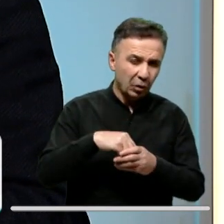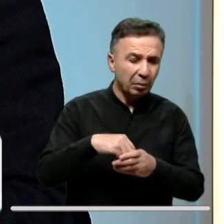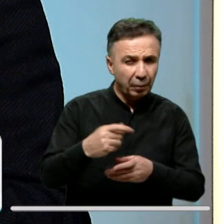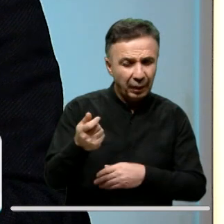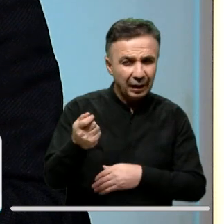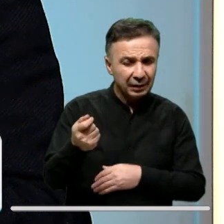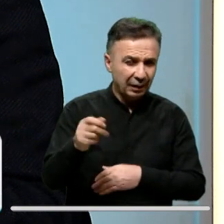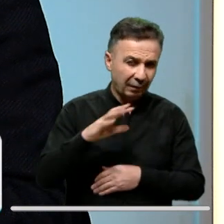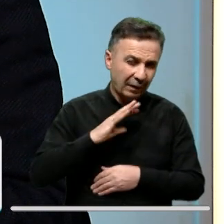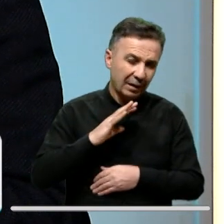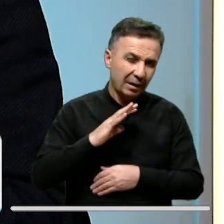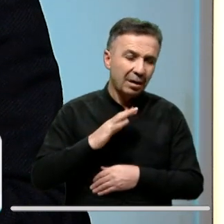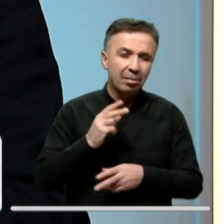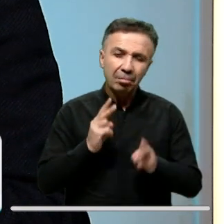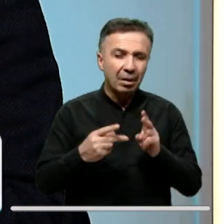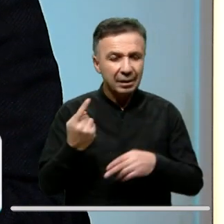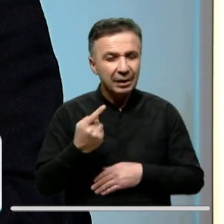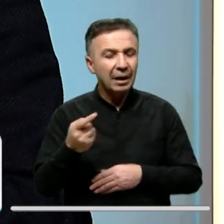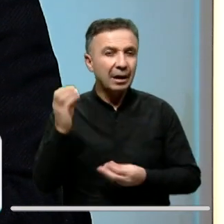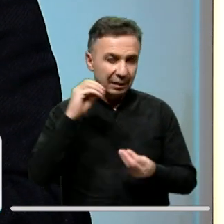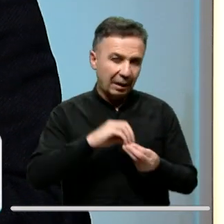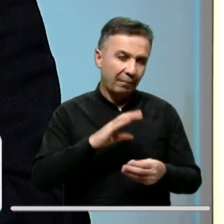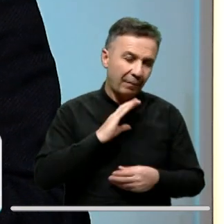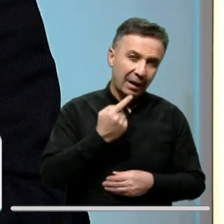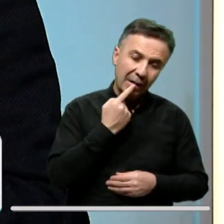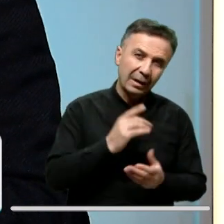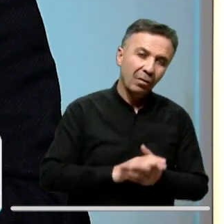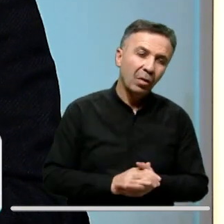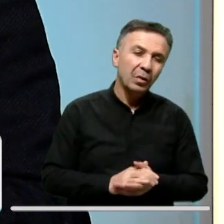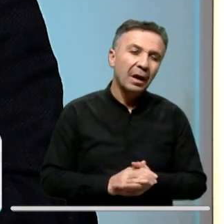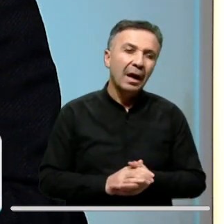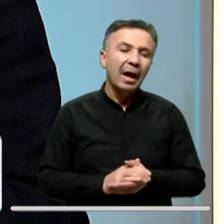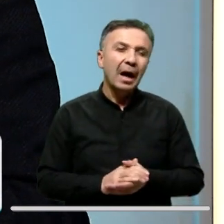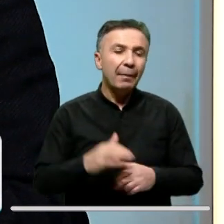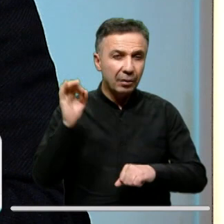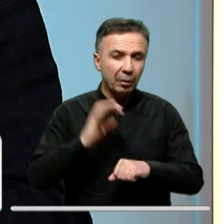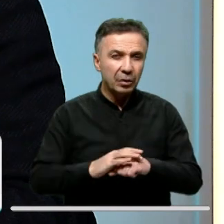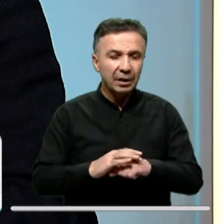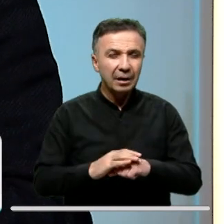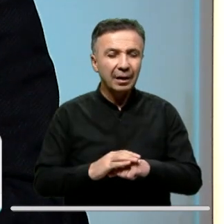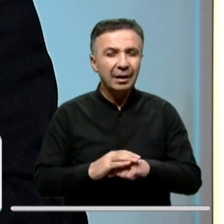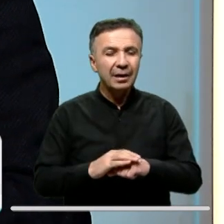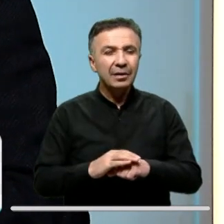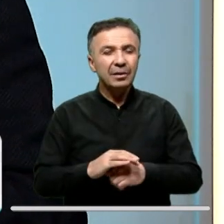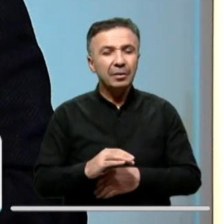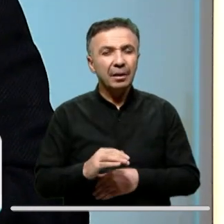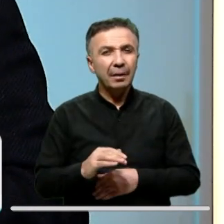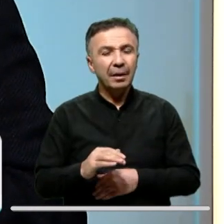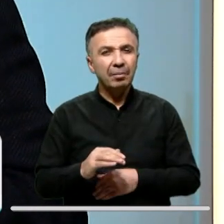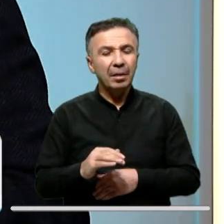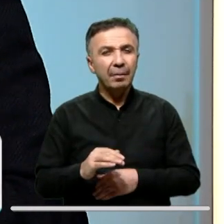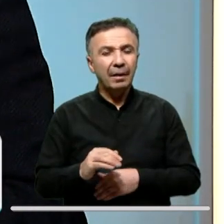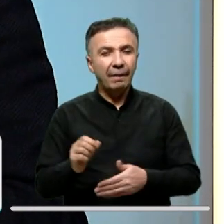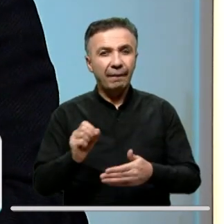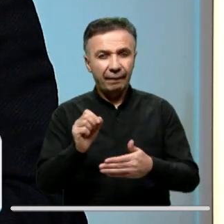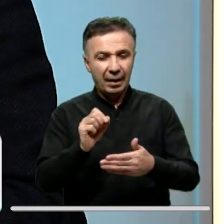var. Peki bazı şeylere zam geldi diye, peki onun üzerine hemen etiketlerde değişiklik yapmak ne kadar ahlakidir? Yani ticarette bunu bile